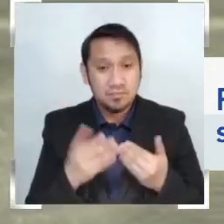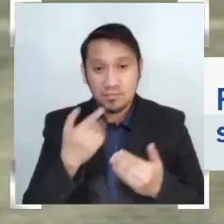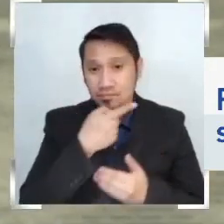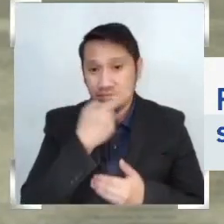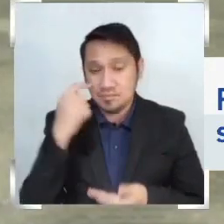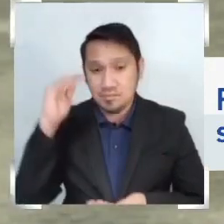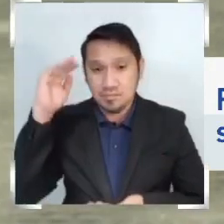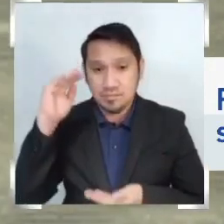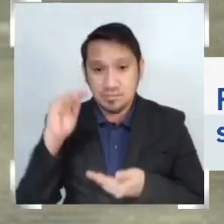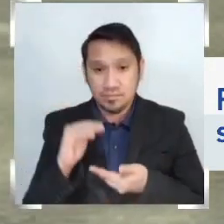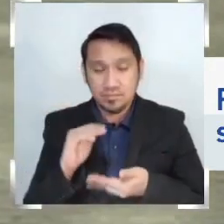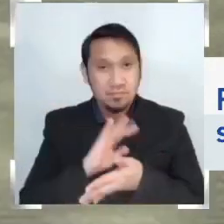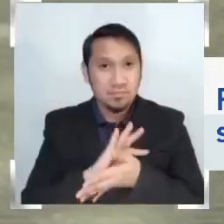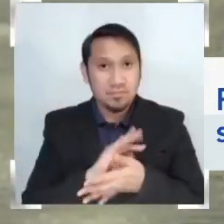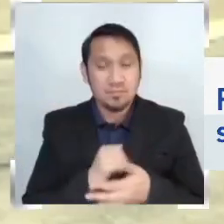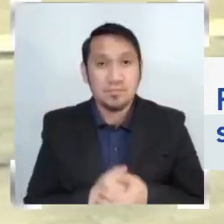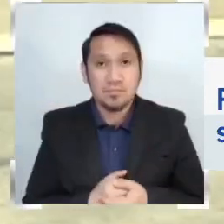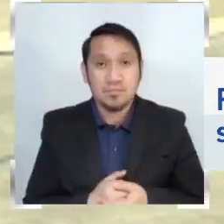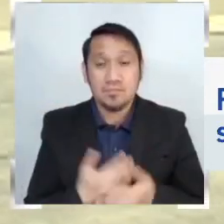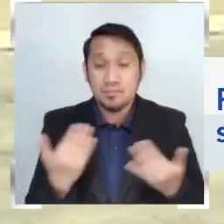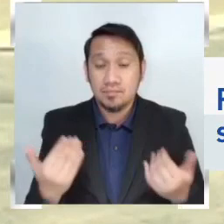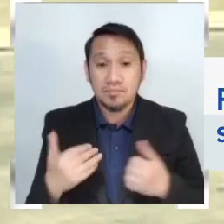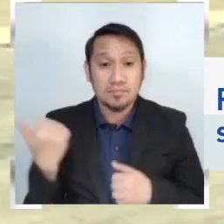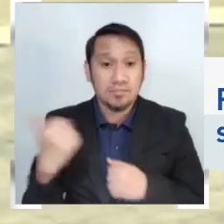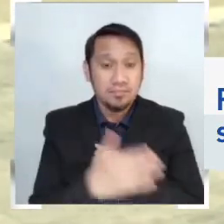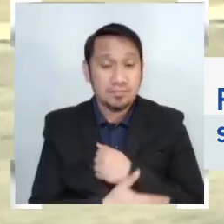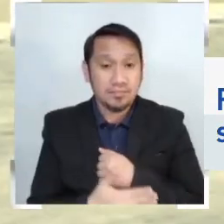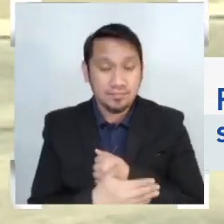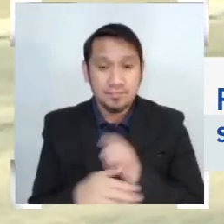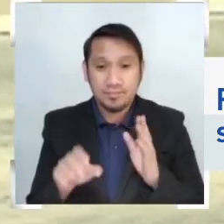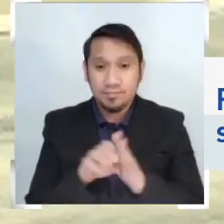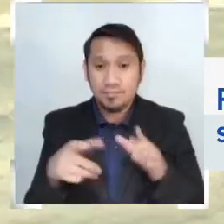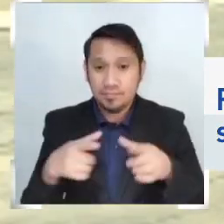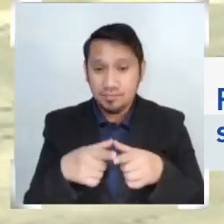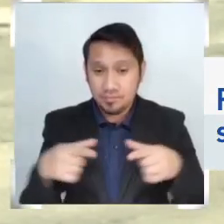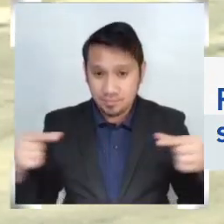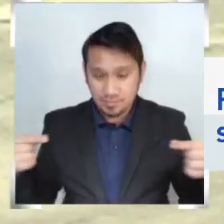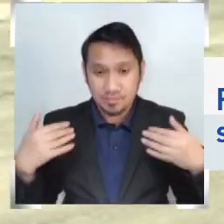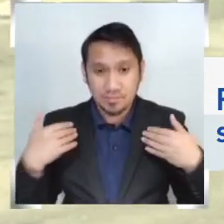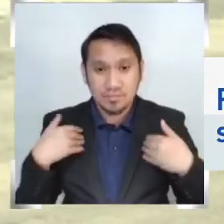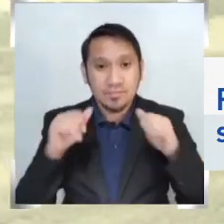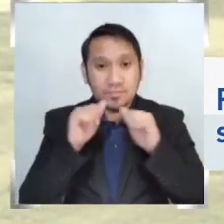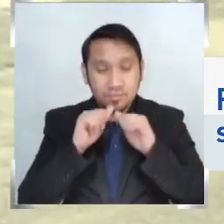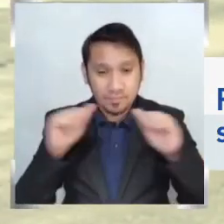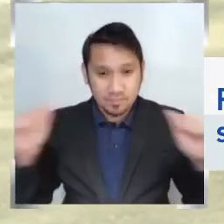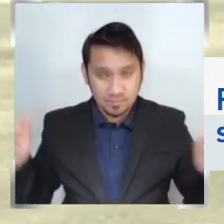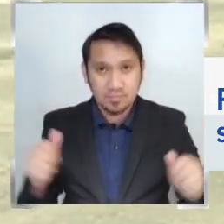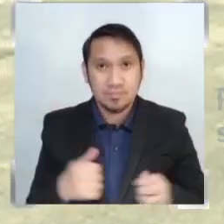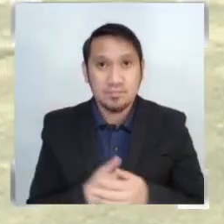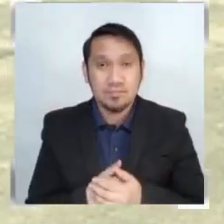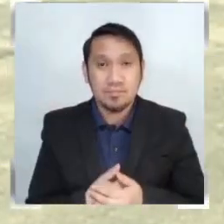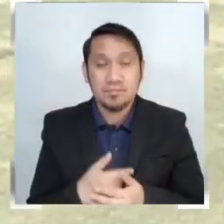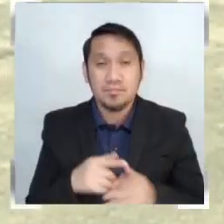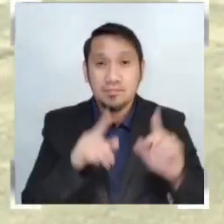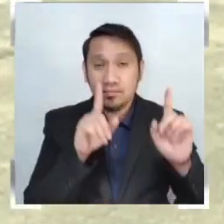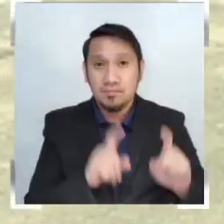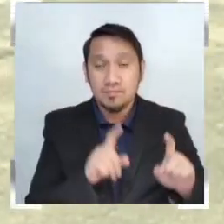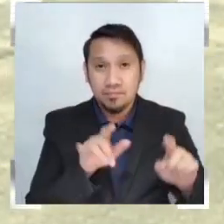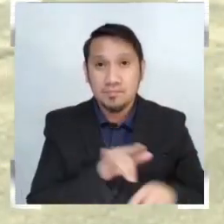South Korea. Ilang bansa na rin, gaya ng Japan, ang naunang nag-anunsyong tatanggalin ang pre-departure COVID test requirement.